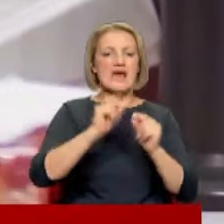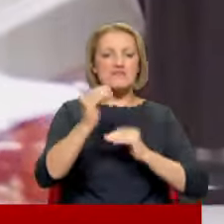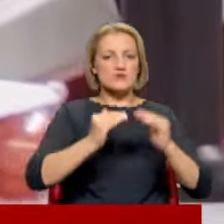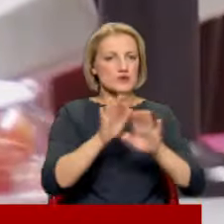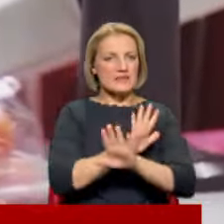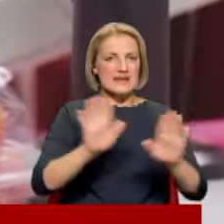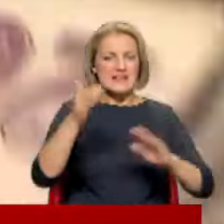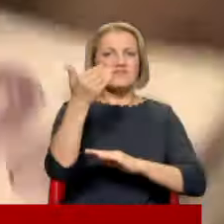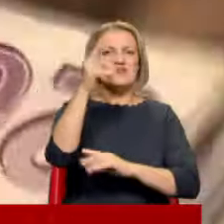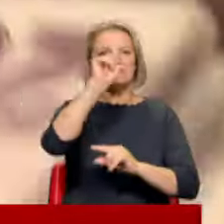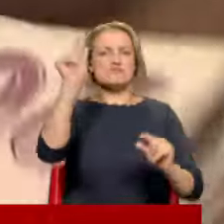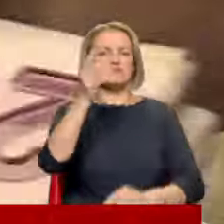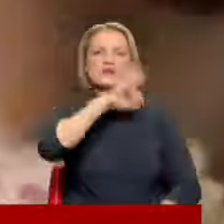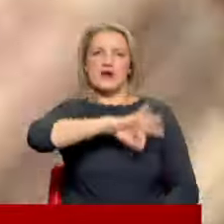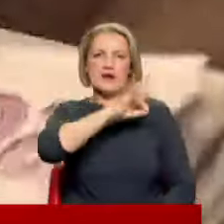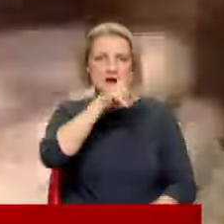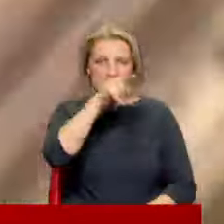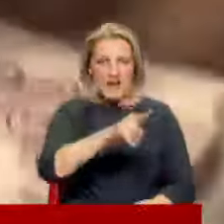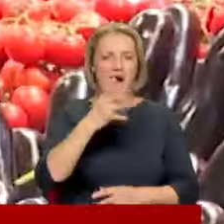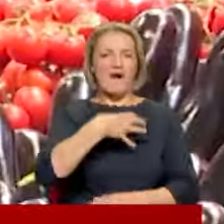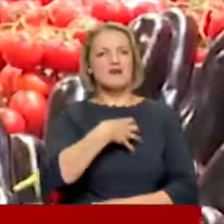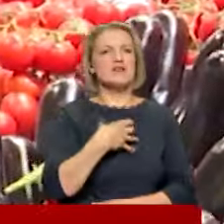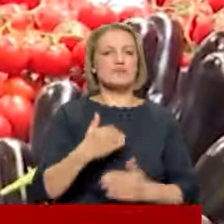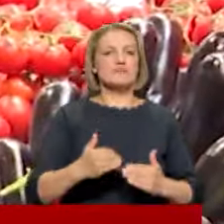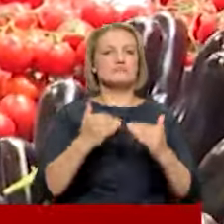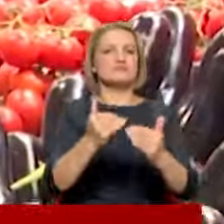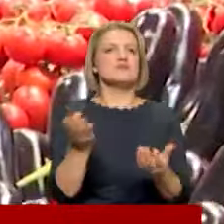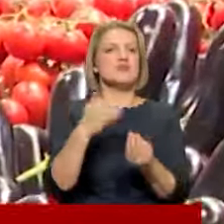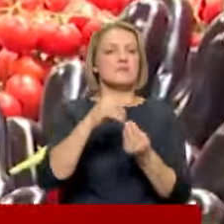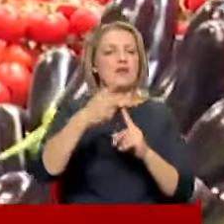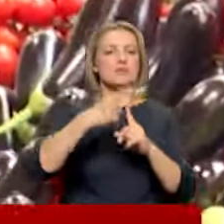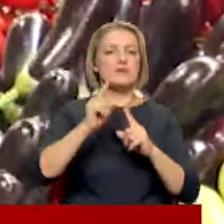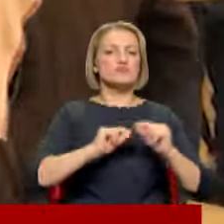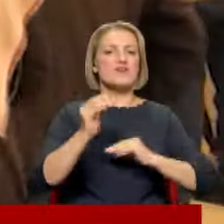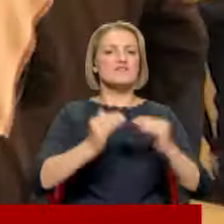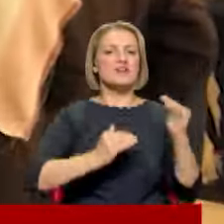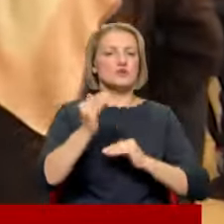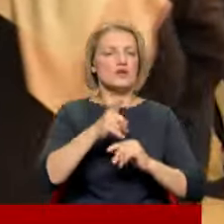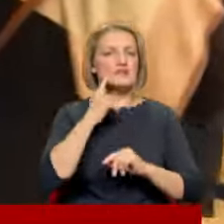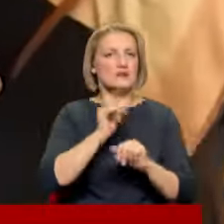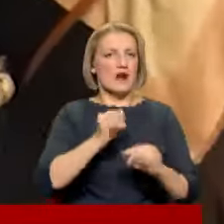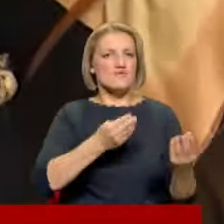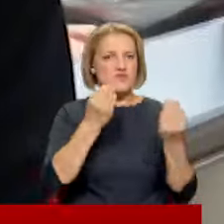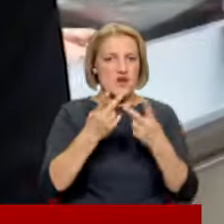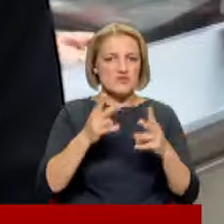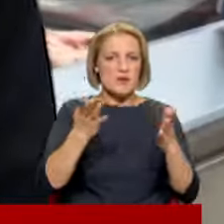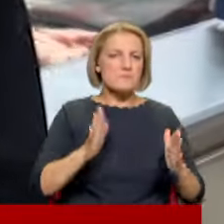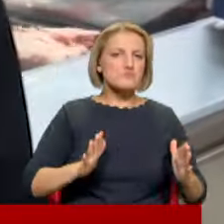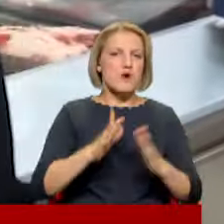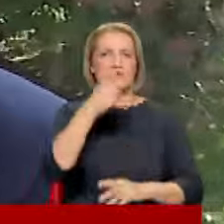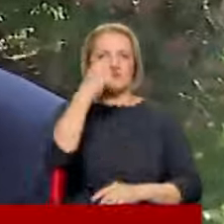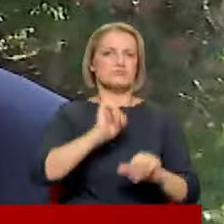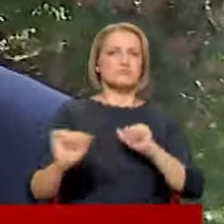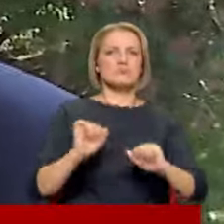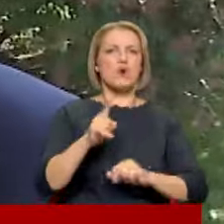değil şirket karlarına bağlaması ve Haziran'da ötelenen zamların Temmuz enflasyonunu etkileyeceği açıklaması da muhalefeti